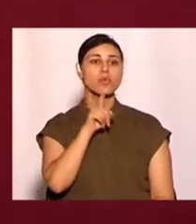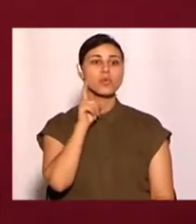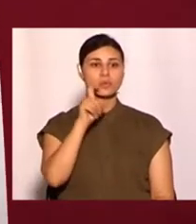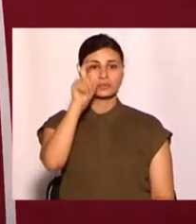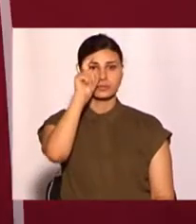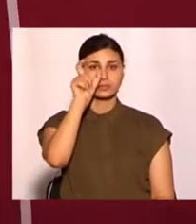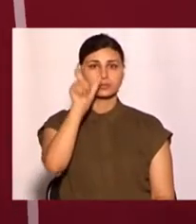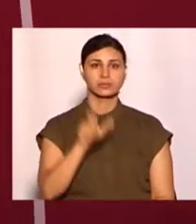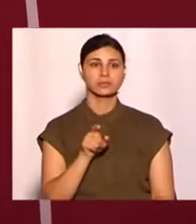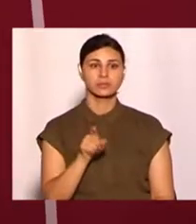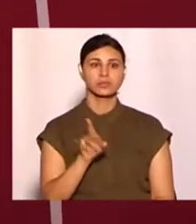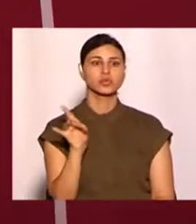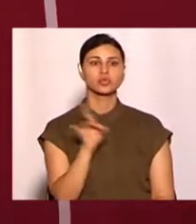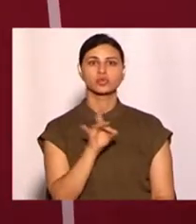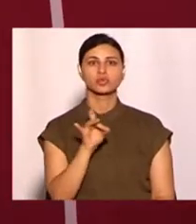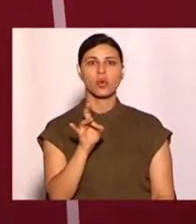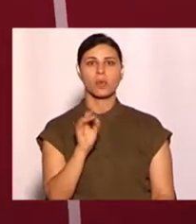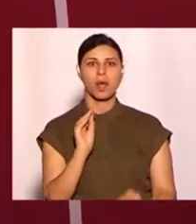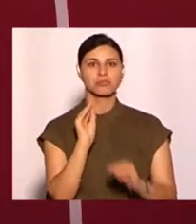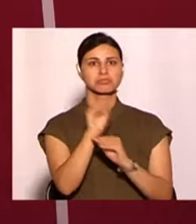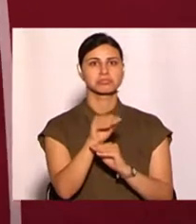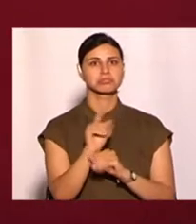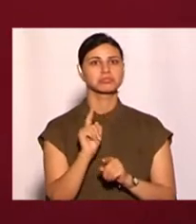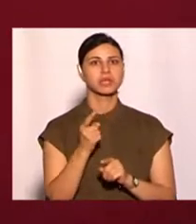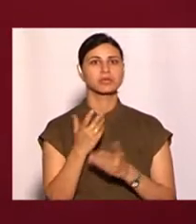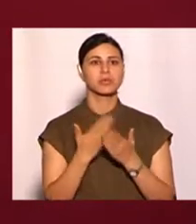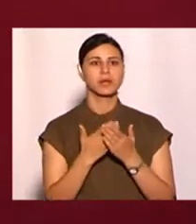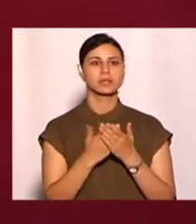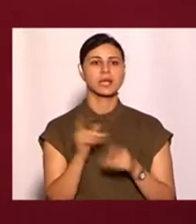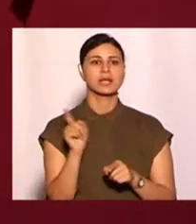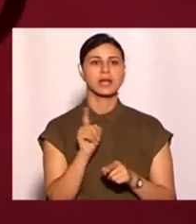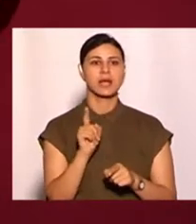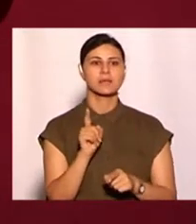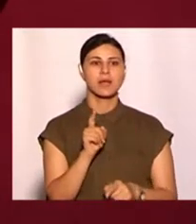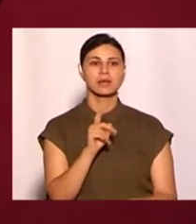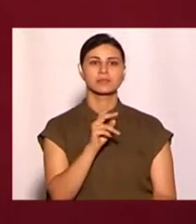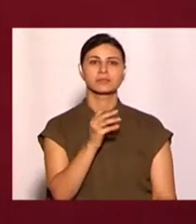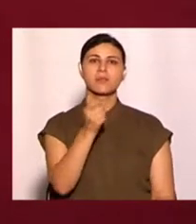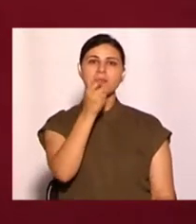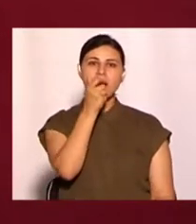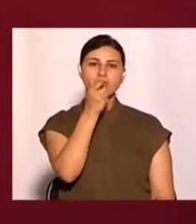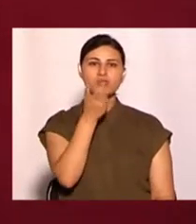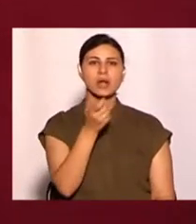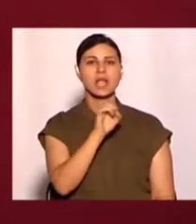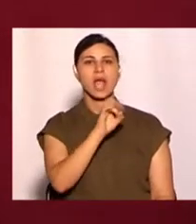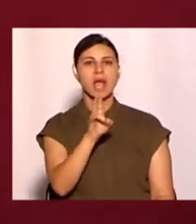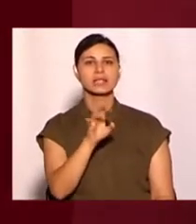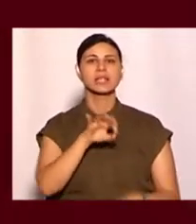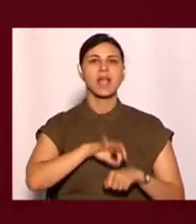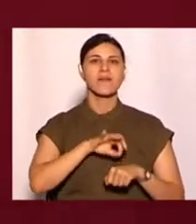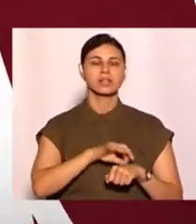მამაკაცის სარძევე ჯირკვალი ზომაში მკვეთრად იმატებს, მაგალითად რაიმე ნივთიერების მოხმარების ან დაავადების ფონზე.